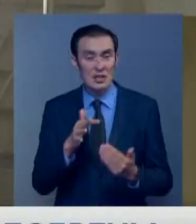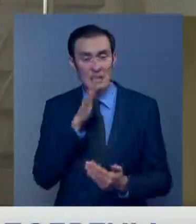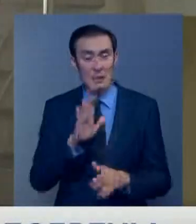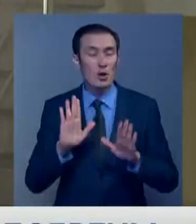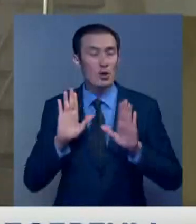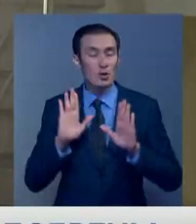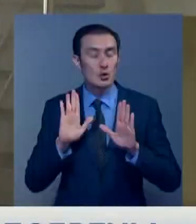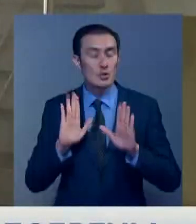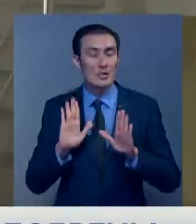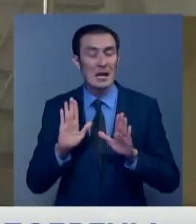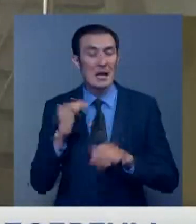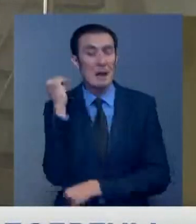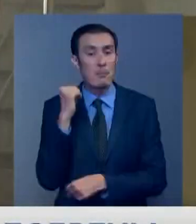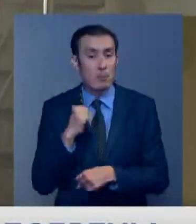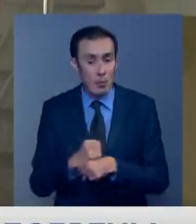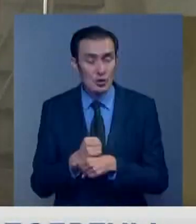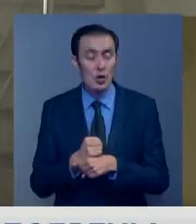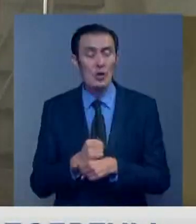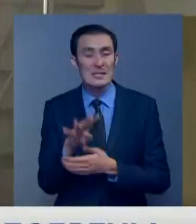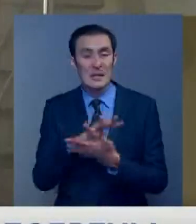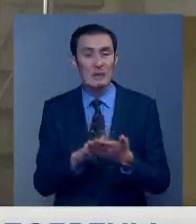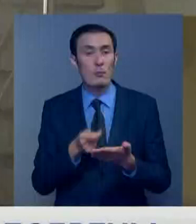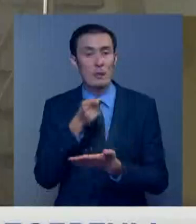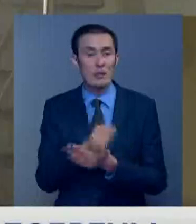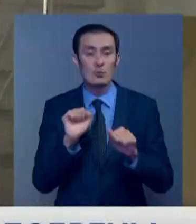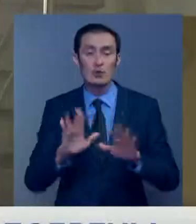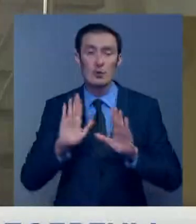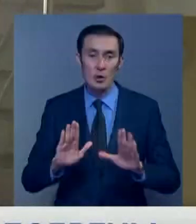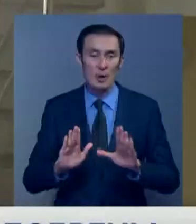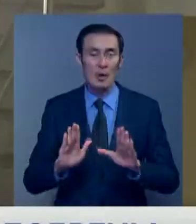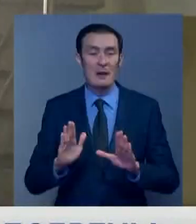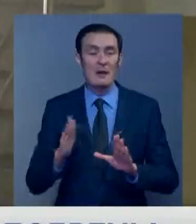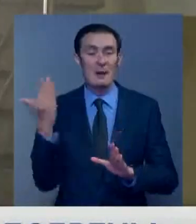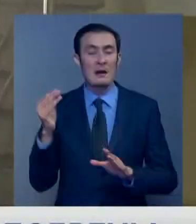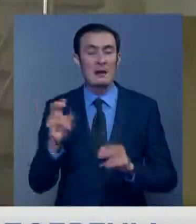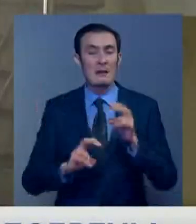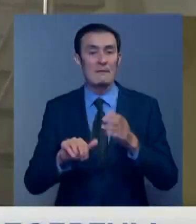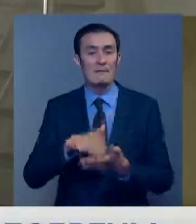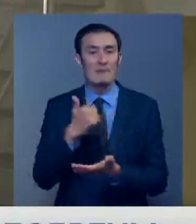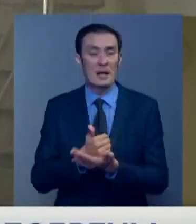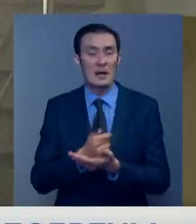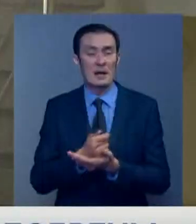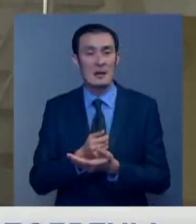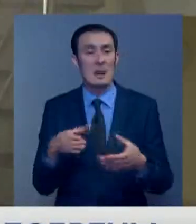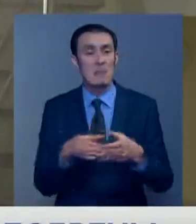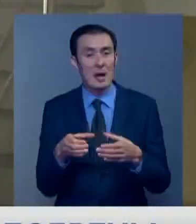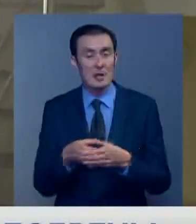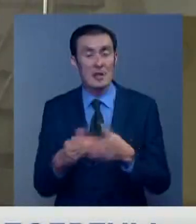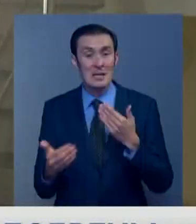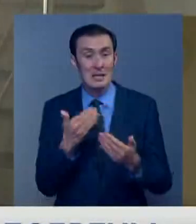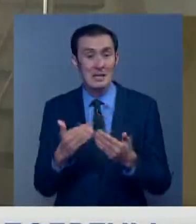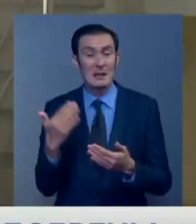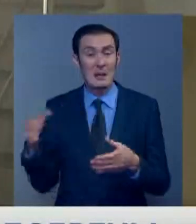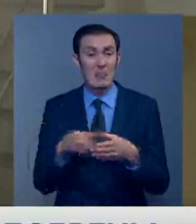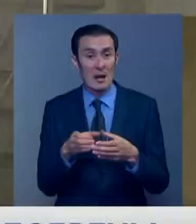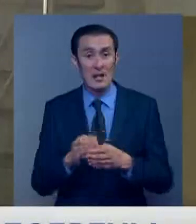только за наемных работников заявку может подать только работодатель. В случае, если работодатель не предоставляет заявку